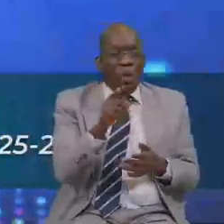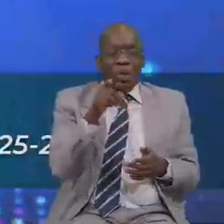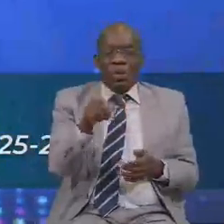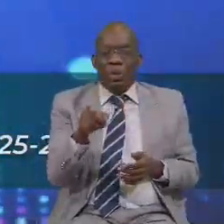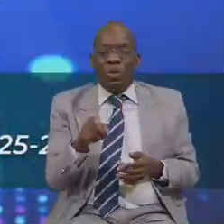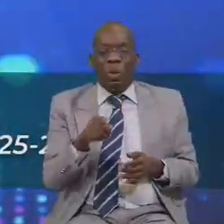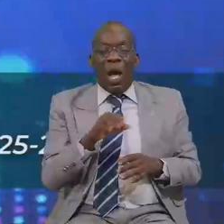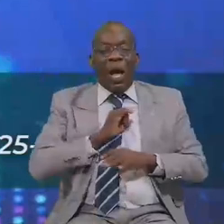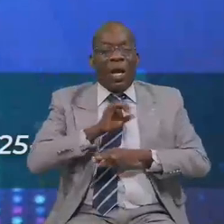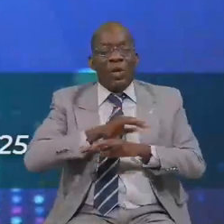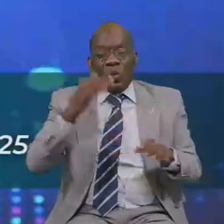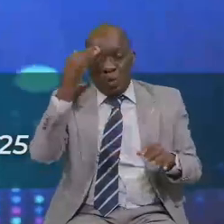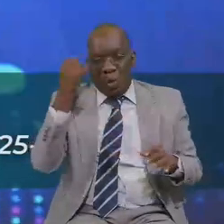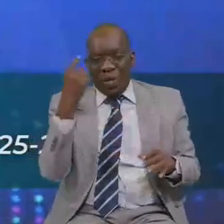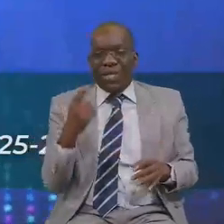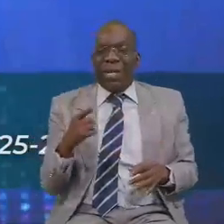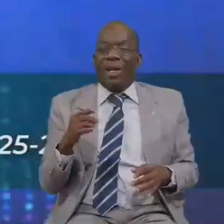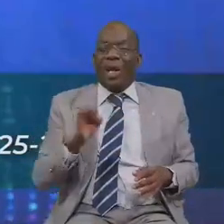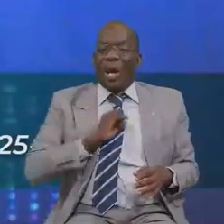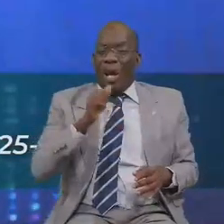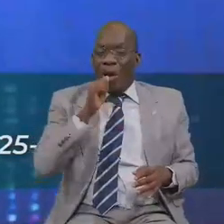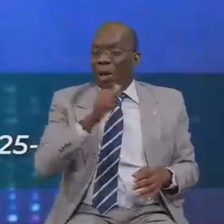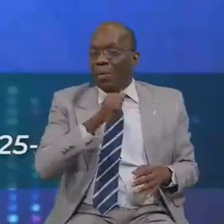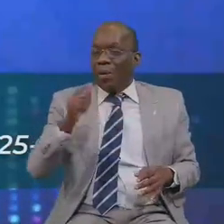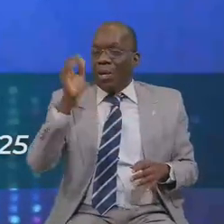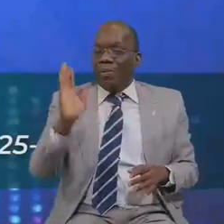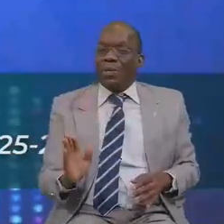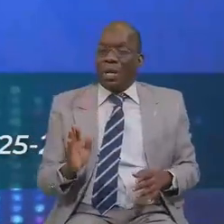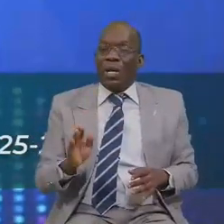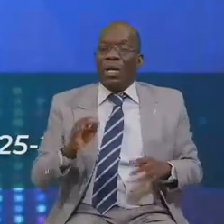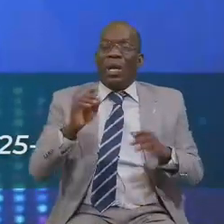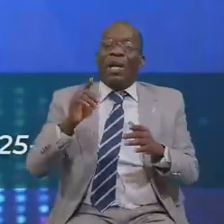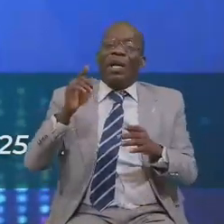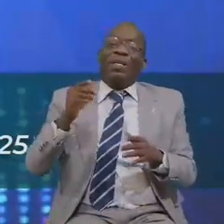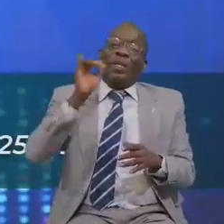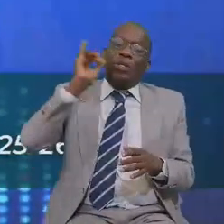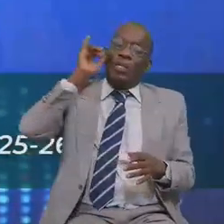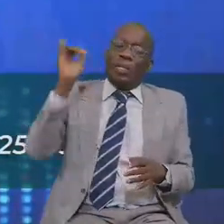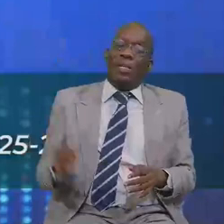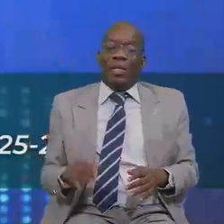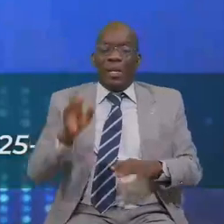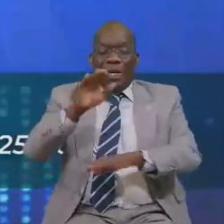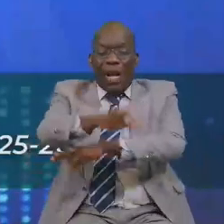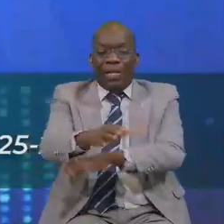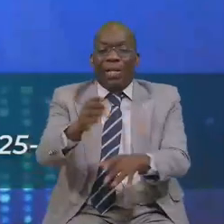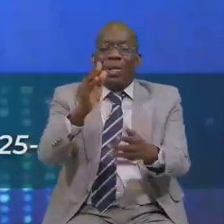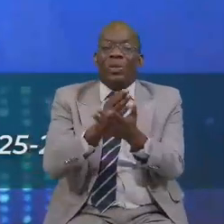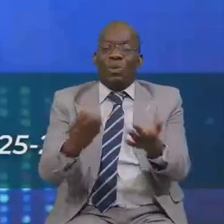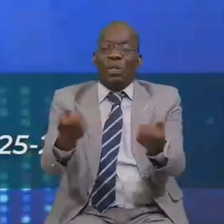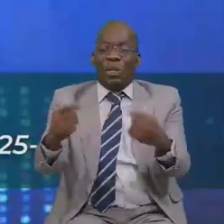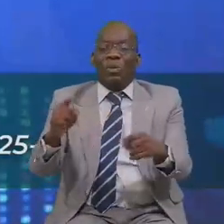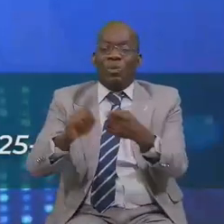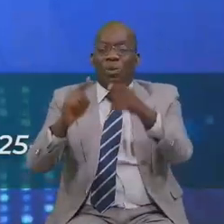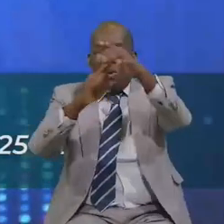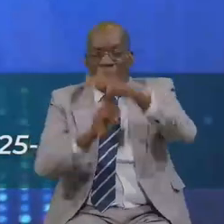hein, je suis prédicateur, et la nuit dernière, quelque chose est venu m'opprimer sur le lit, et je n'arrivais pas à crier, je n'arrivais à rien